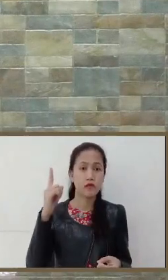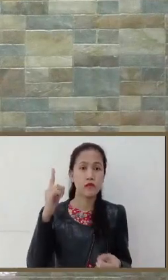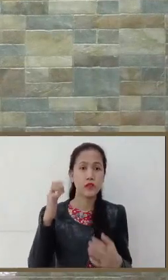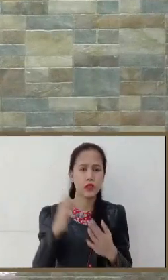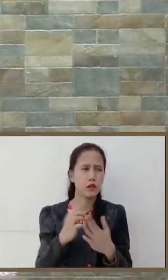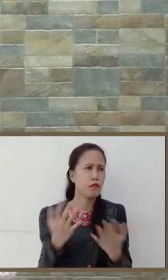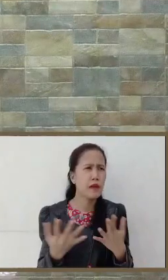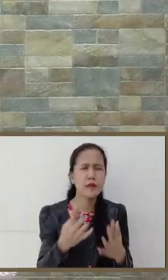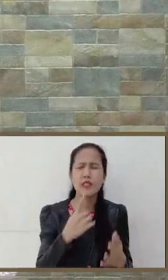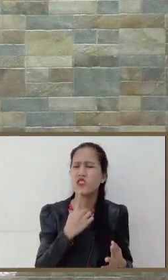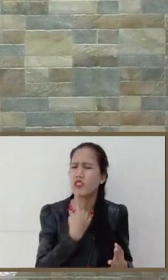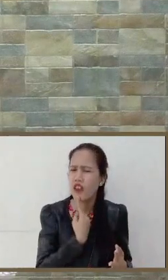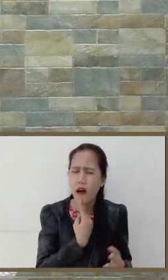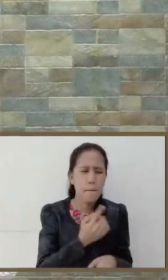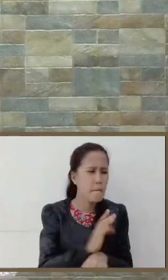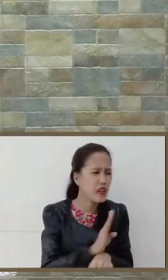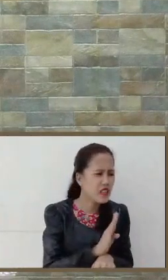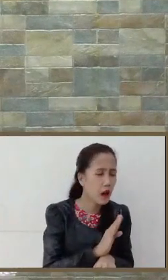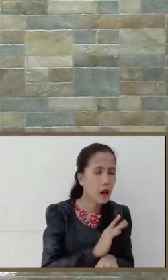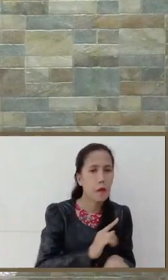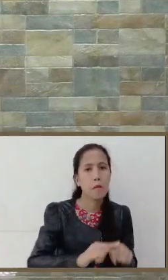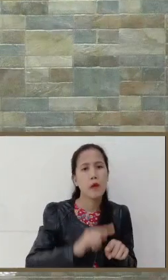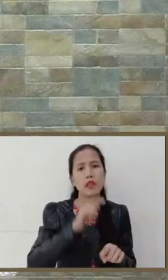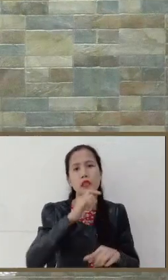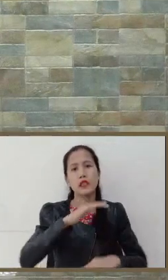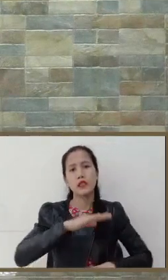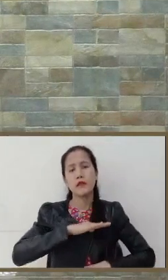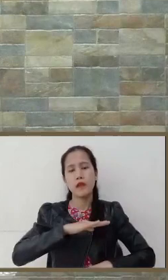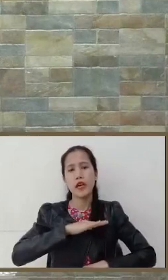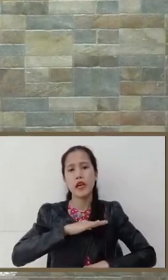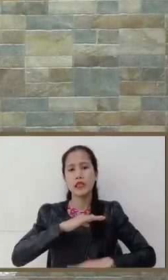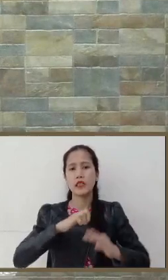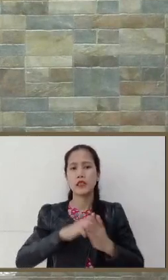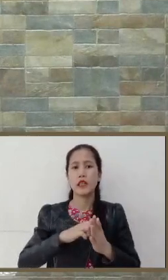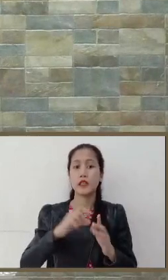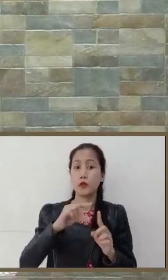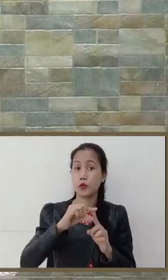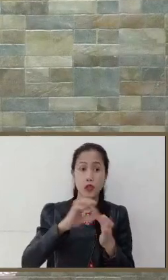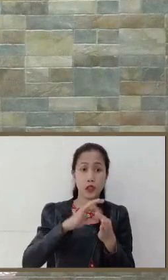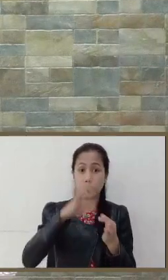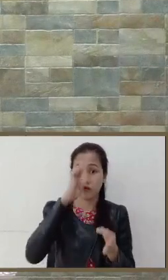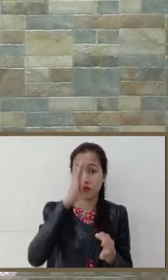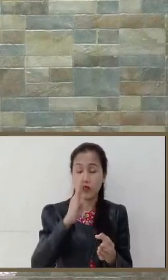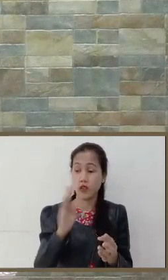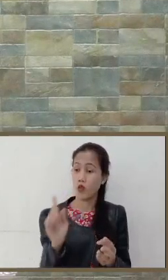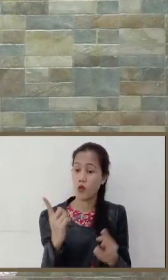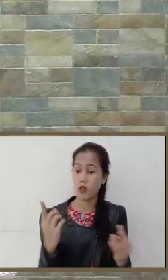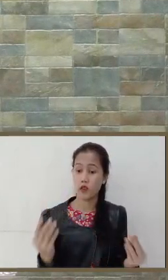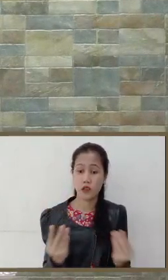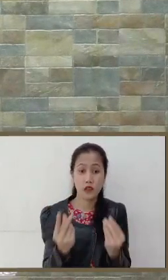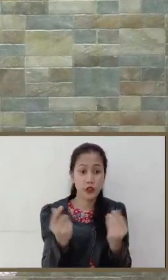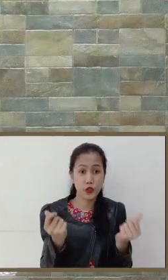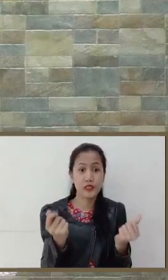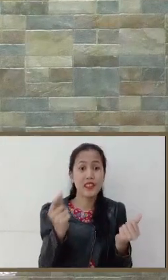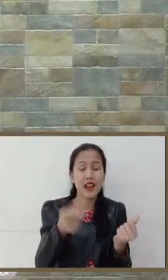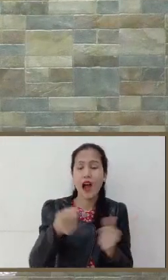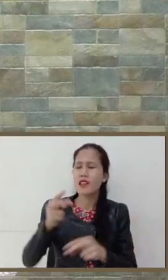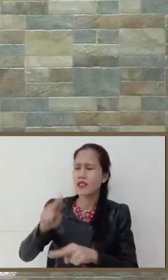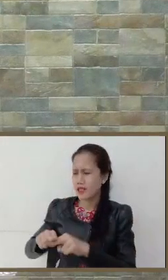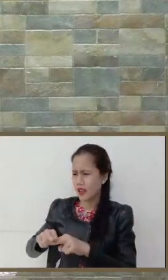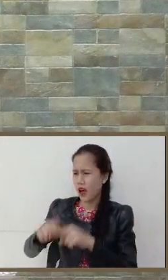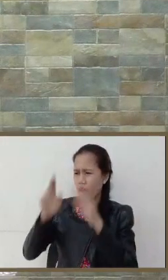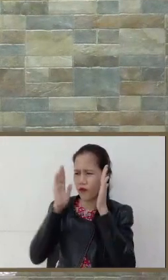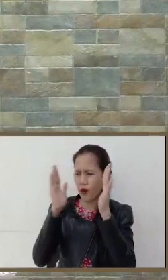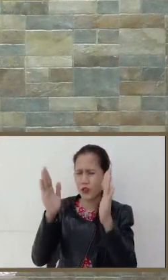dyan, lahat na, busy ka na, pero kulang ka na sa salita ng Diyos. At ang solusyon ay walang iba, kundi ikaw muling umupo dyan at makinig ng salita ng